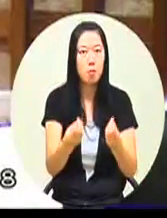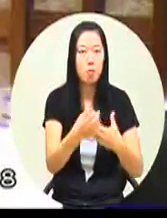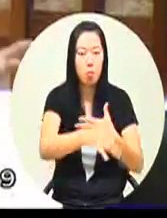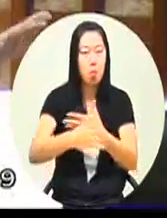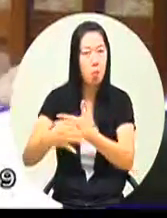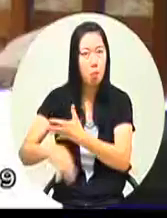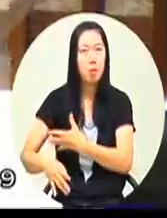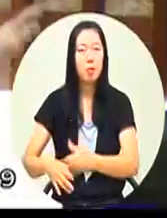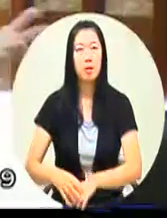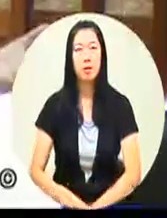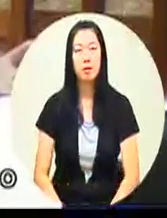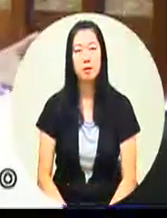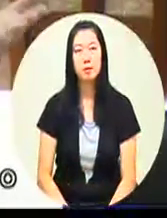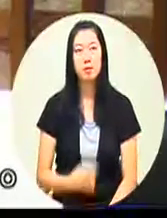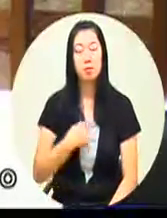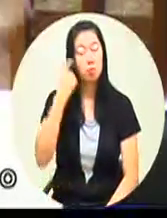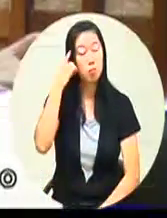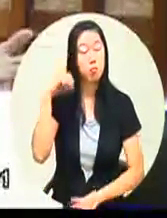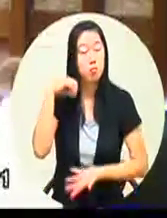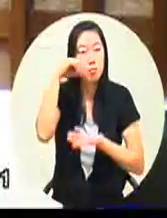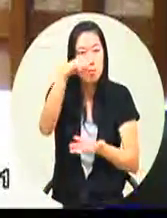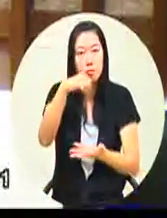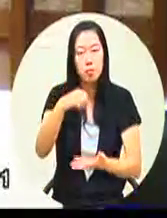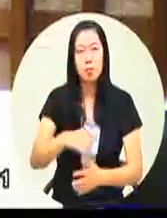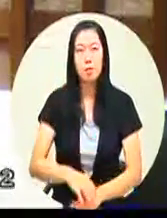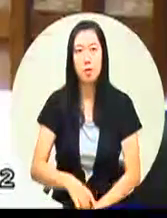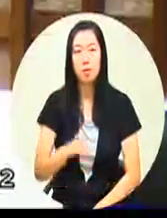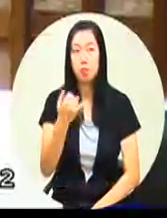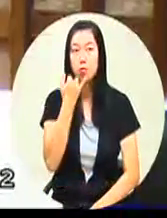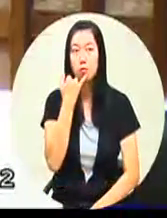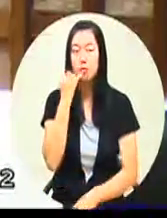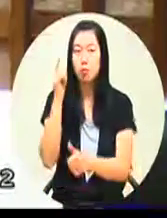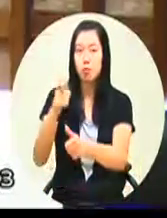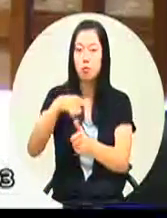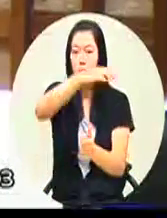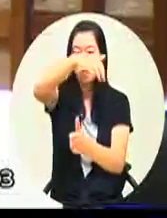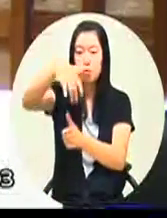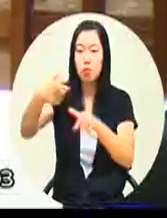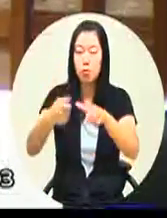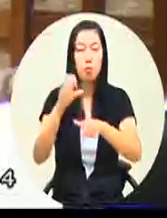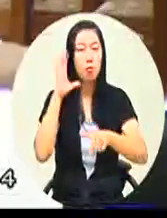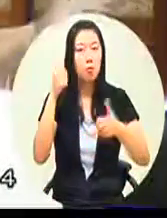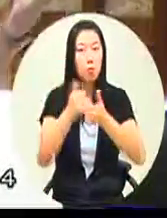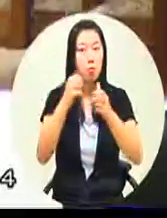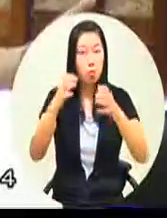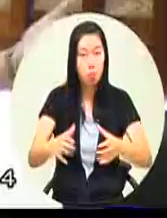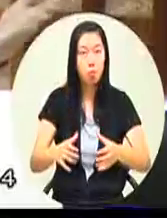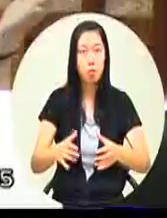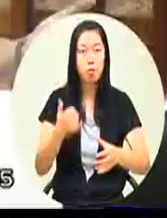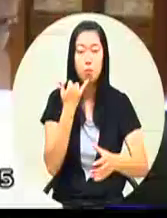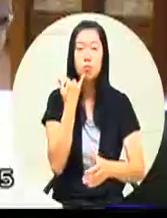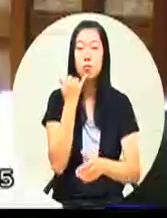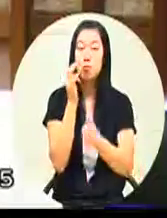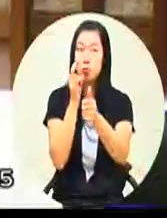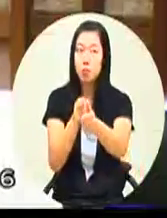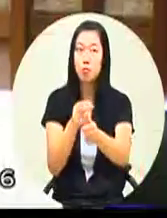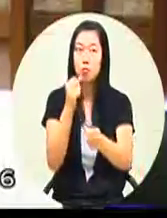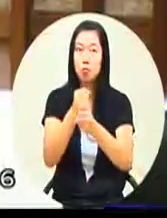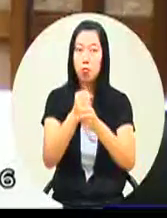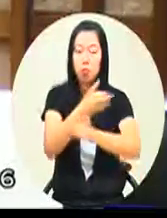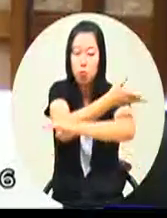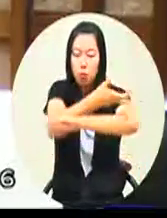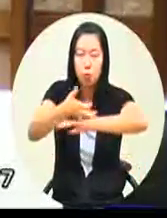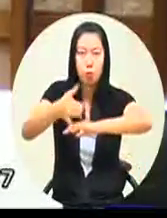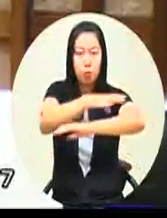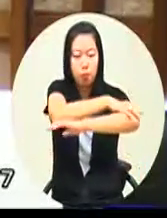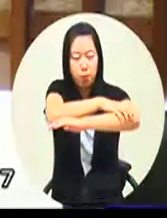办法啦。所以我是建议讲，有法度，你讲要叫来开公听会好，开公听会落，是毋是要求有法度做好看？啊，你讲可